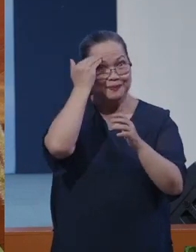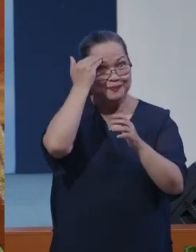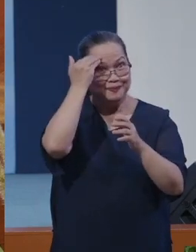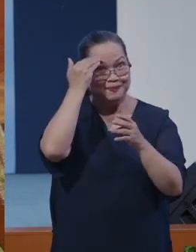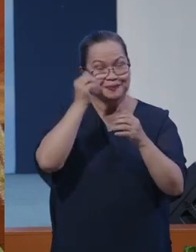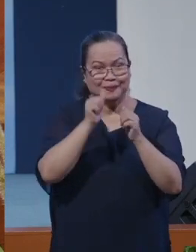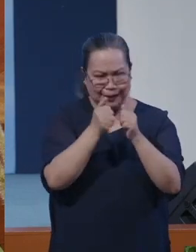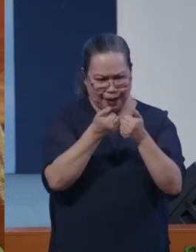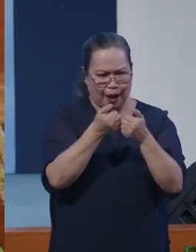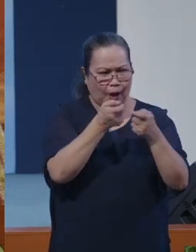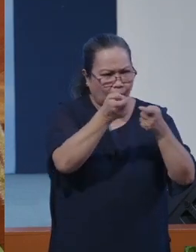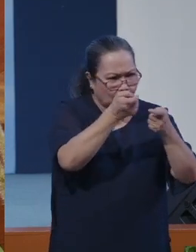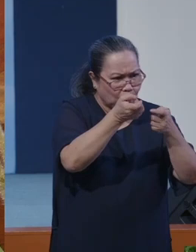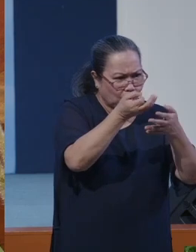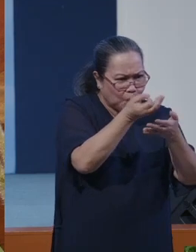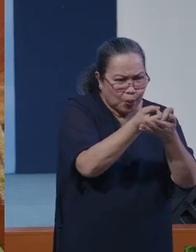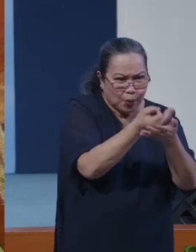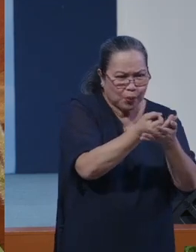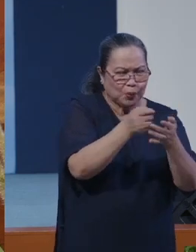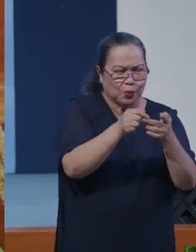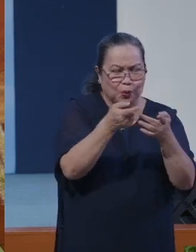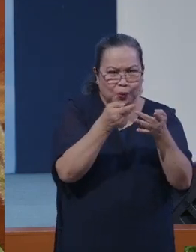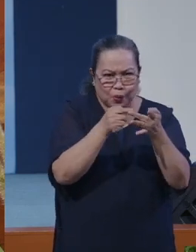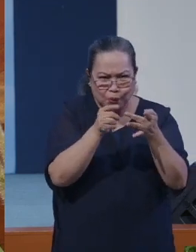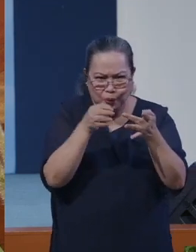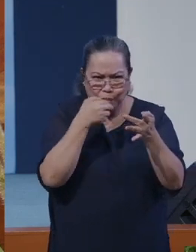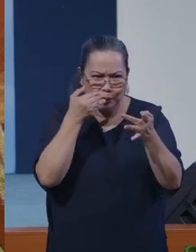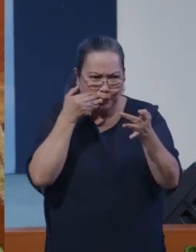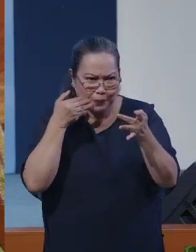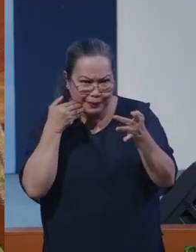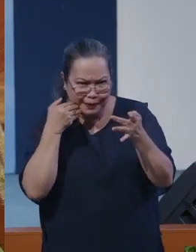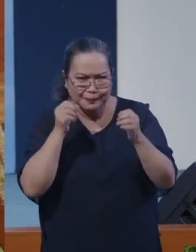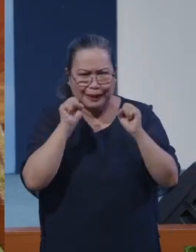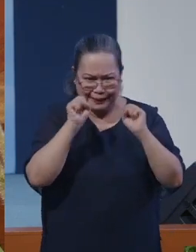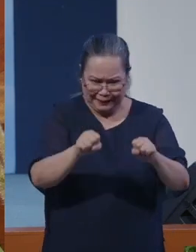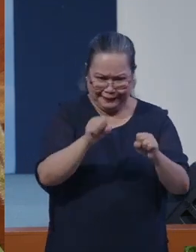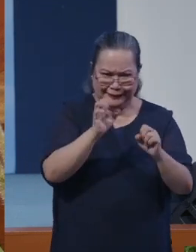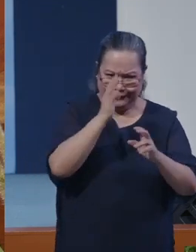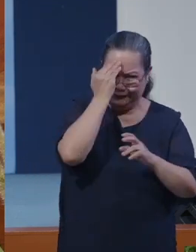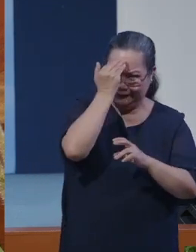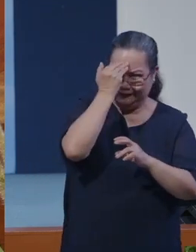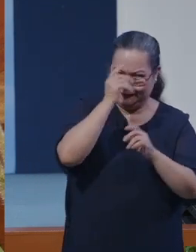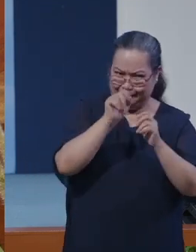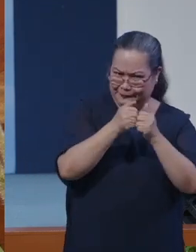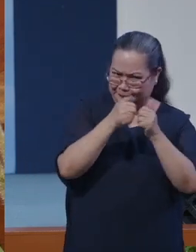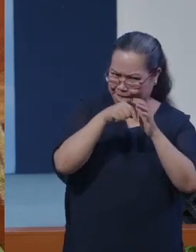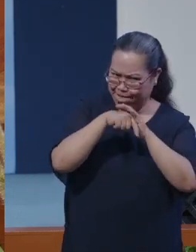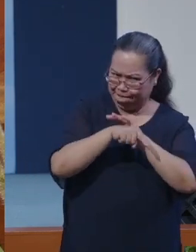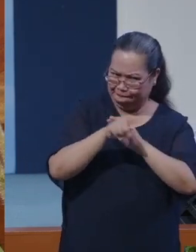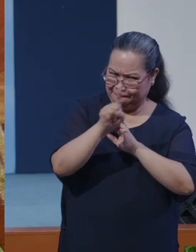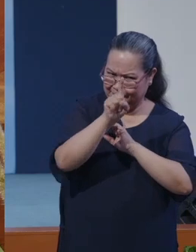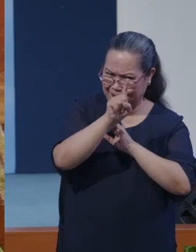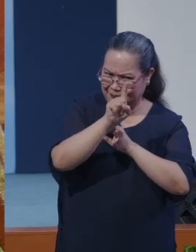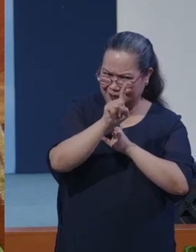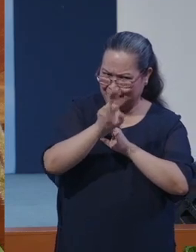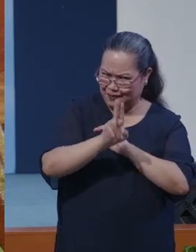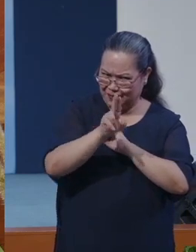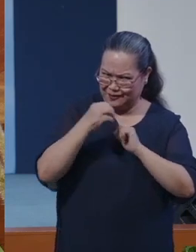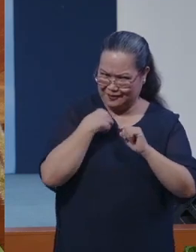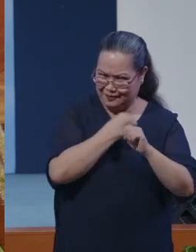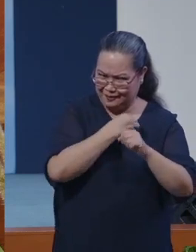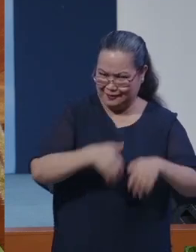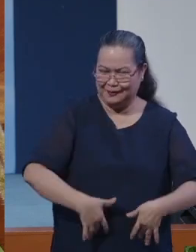tawang paghawak sa kayamanan, ang paghawak sa kakulangan. Paano namin ito sasabuhay?